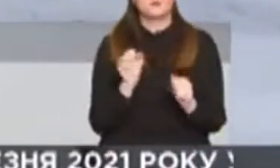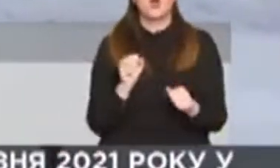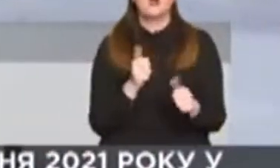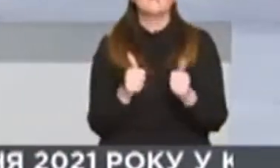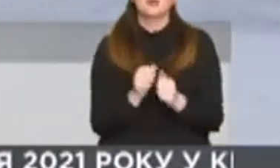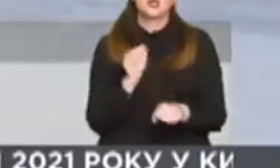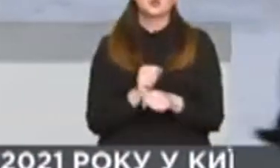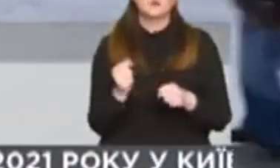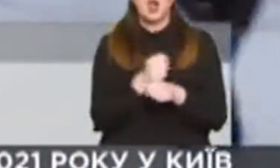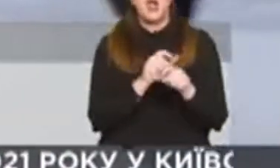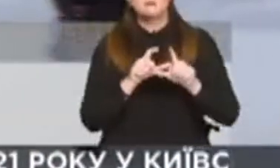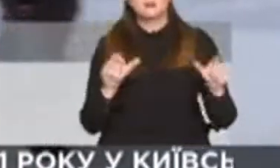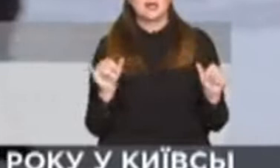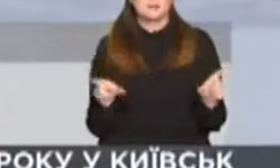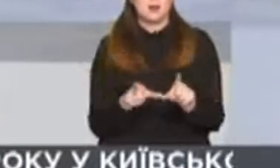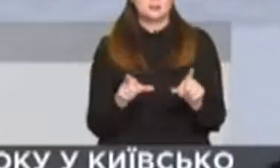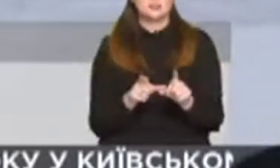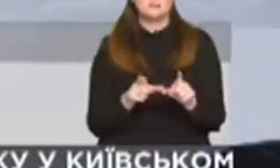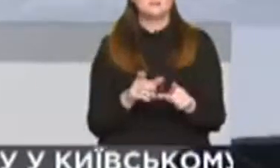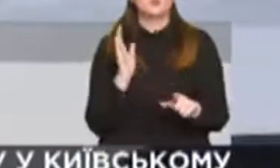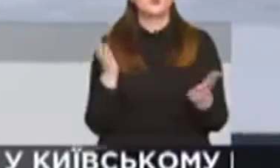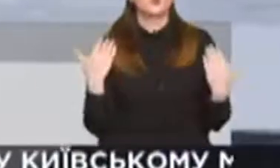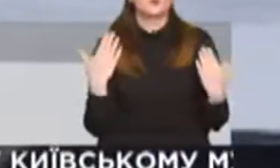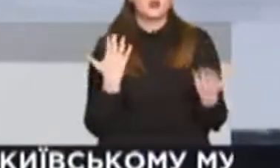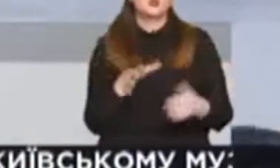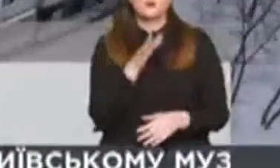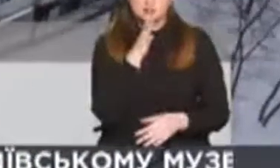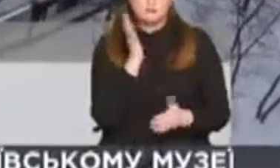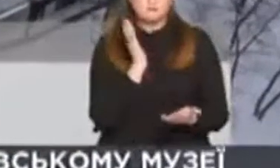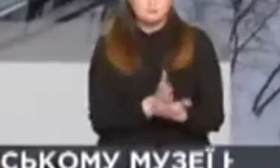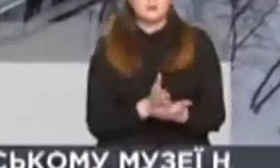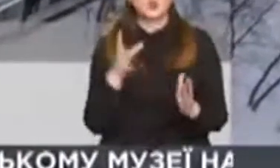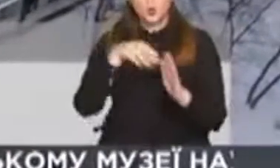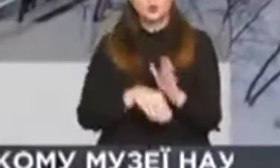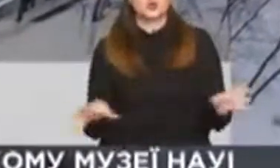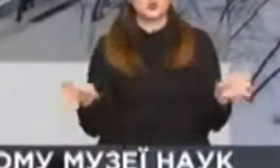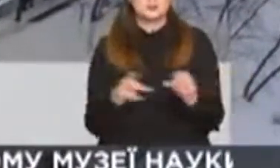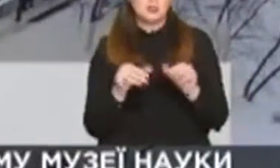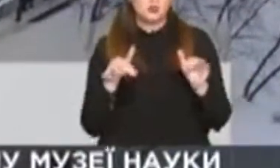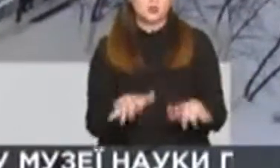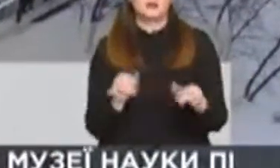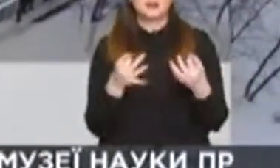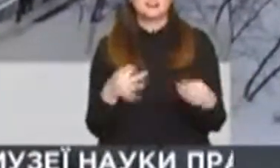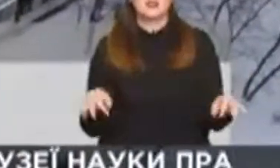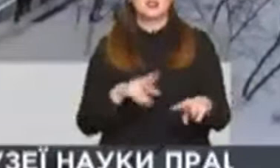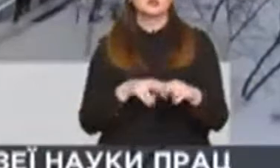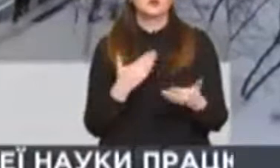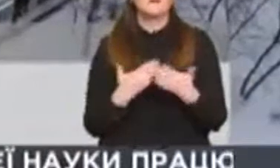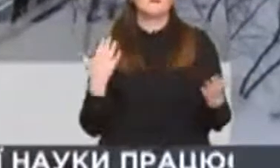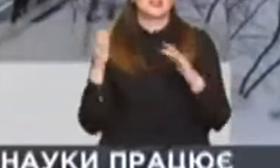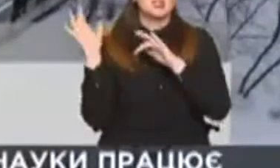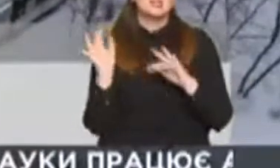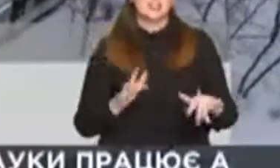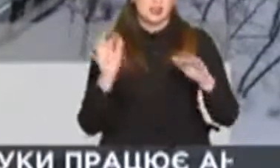біля зупинок, аптек та магазинів. Попереду вихідні. Якщо у вас буде час, долучіться до спільної справи і звільнення столиці від